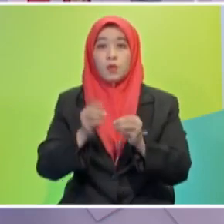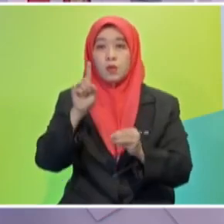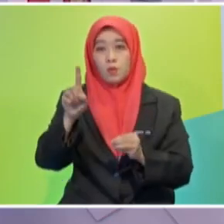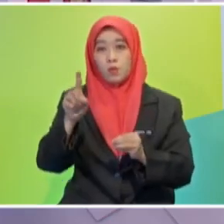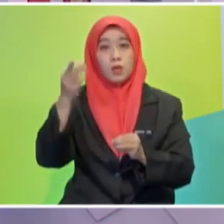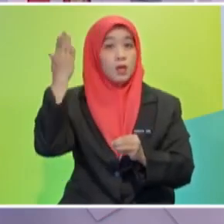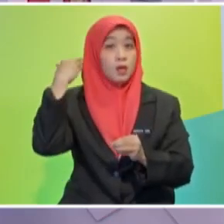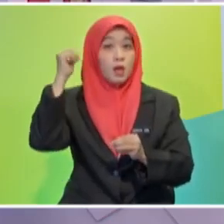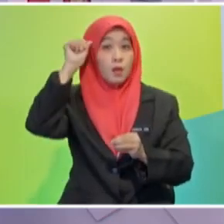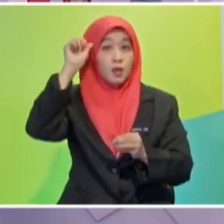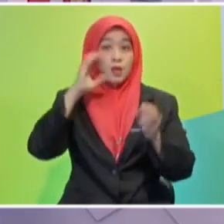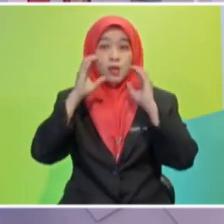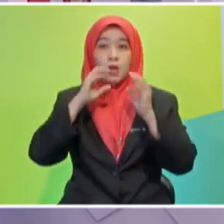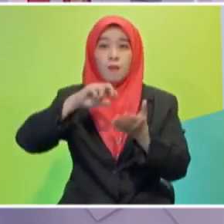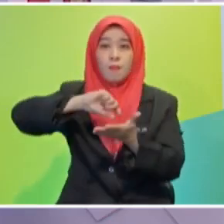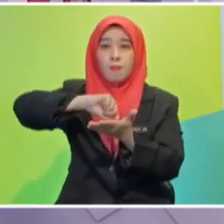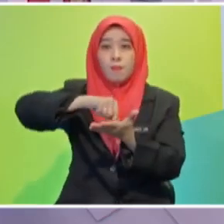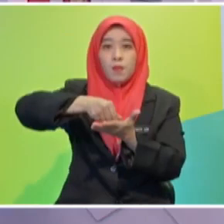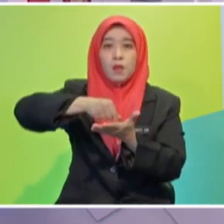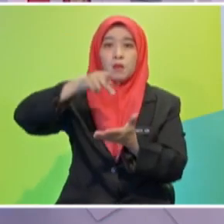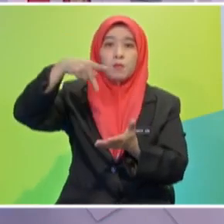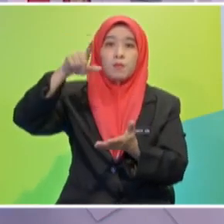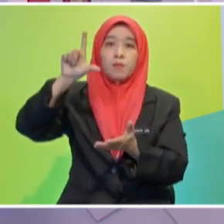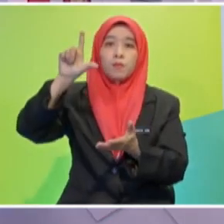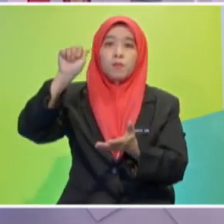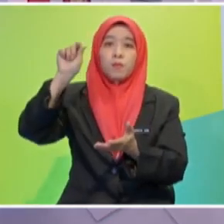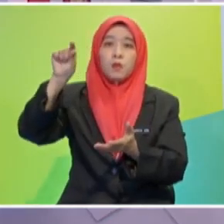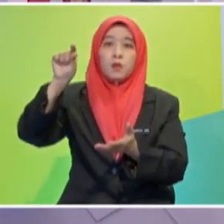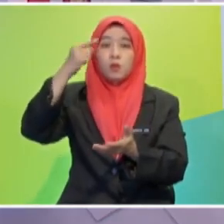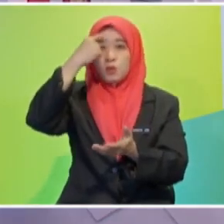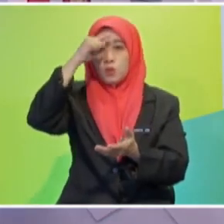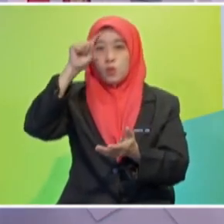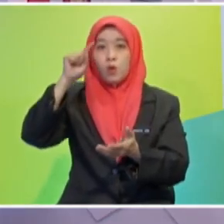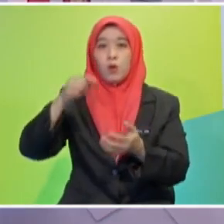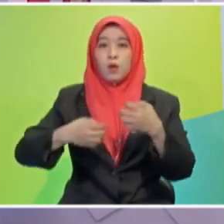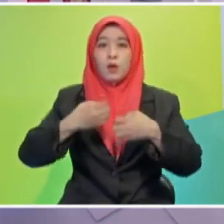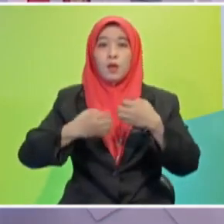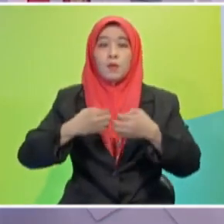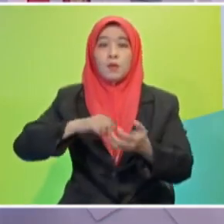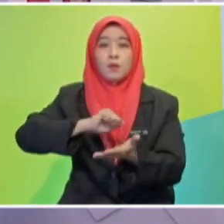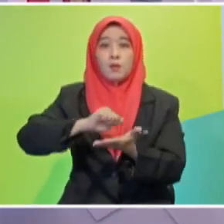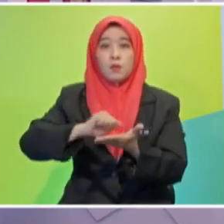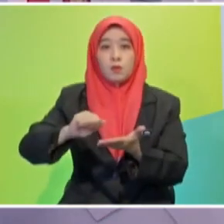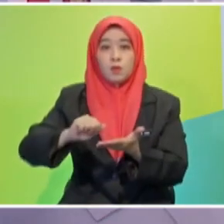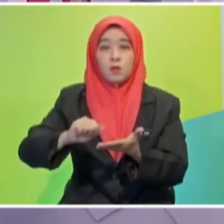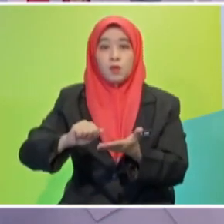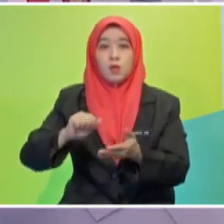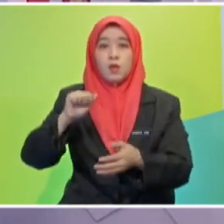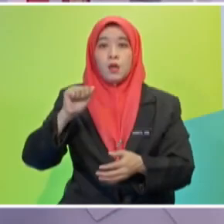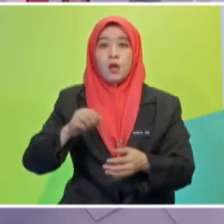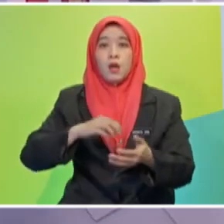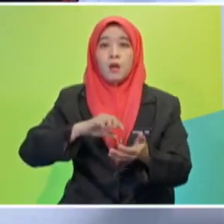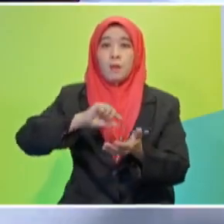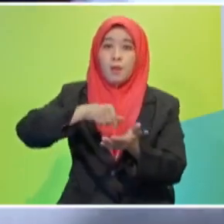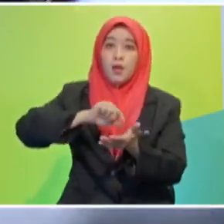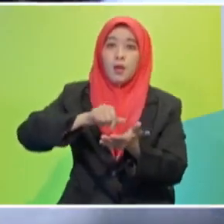plug untuk mesin basuh ni. Jadi cikgu dah kelaskan plug, ini kita panggil plug 3 pin. Oh, plug 3